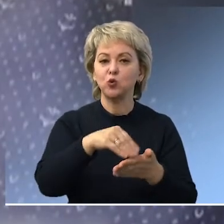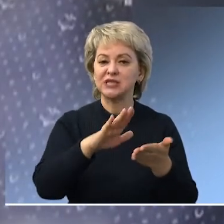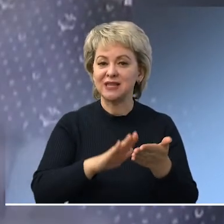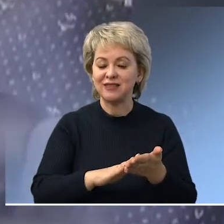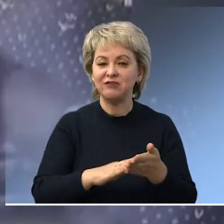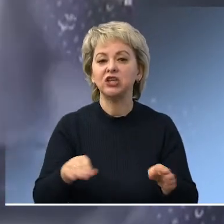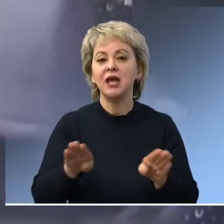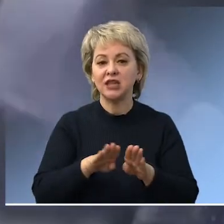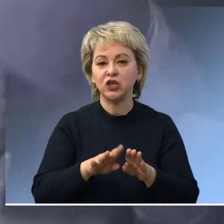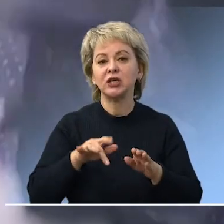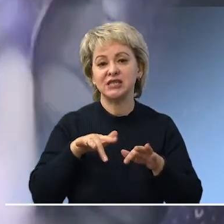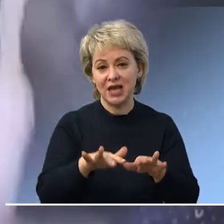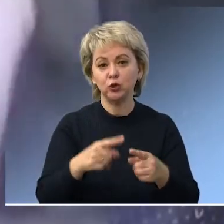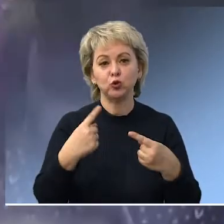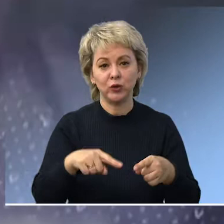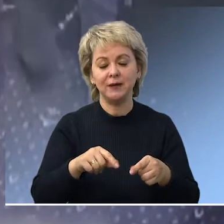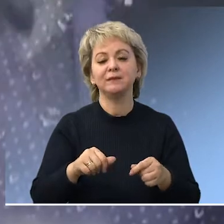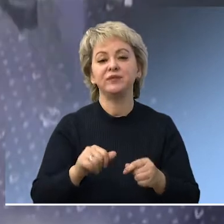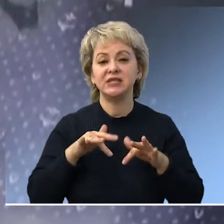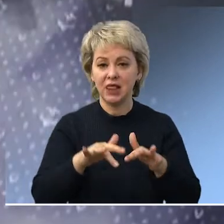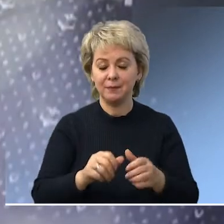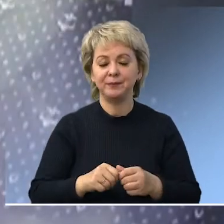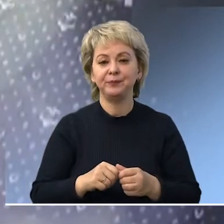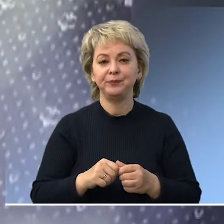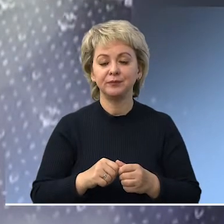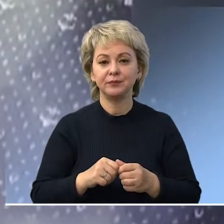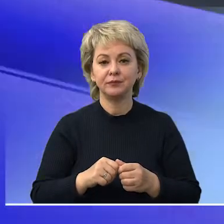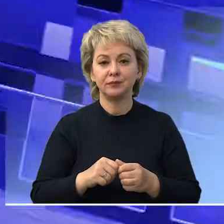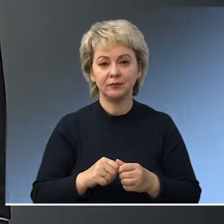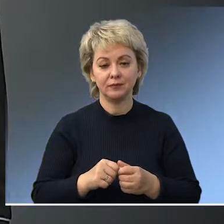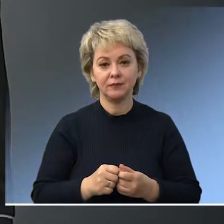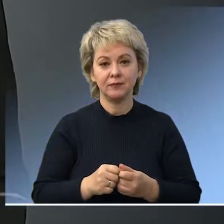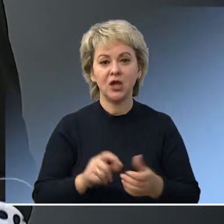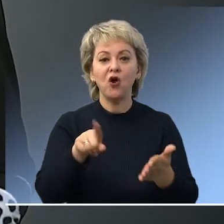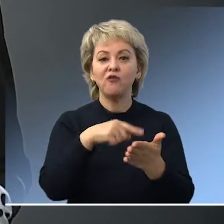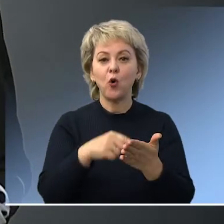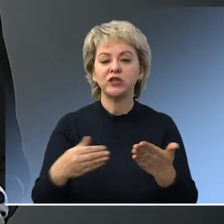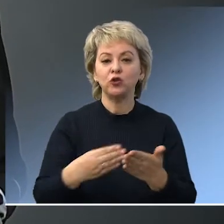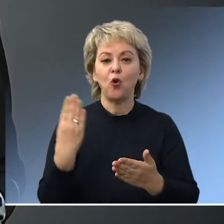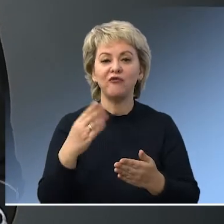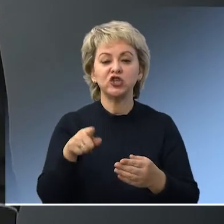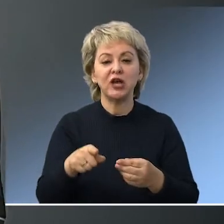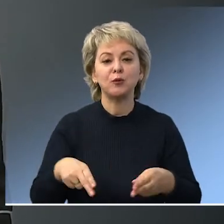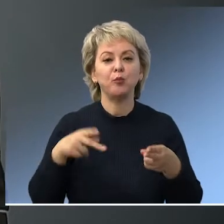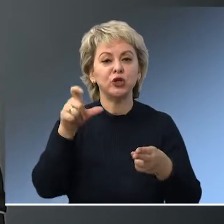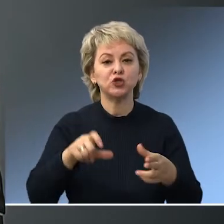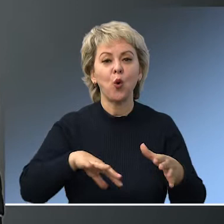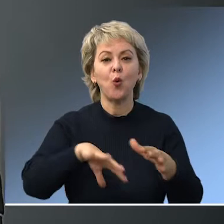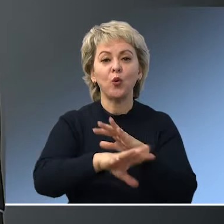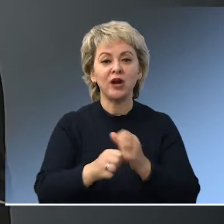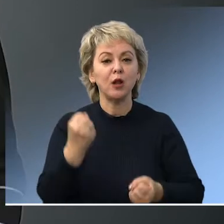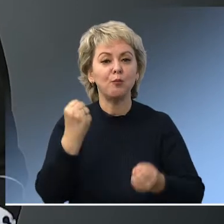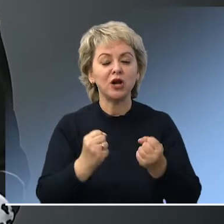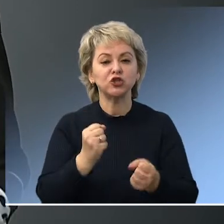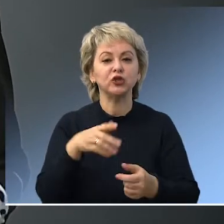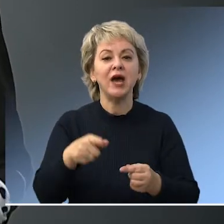на установление причастности задержанных к другим аналогичным преступлениям. В городе Новошахтинске злоумышленник угнал